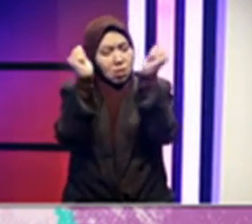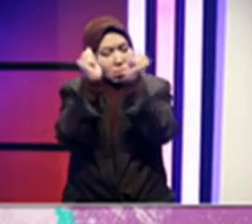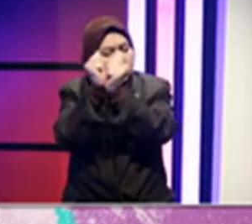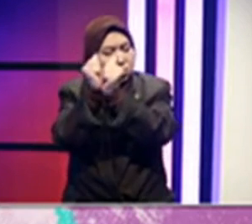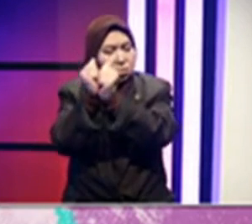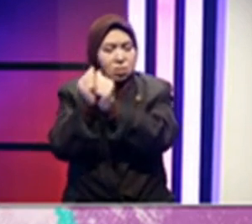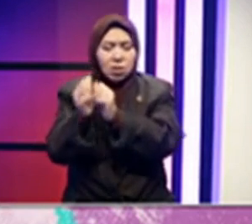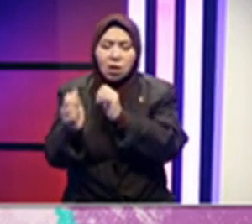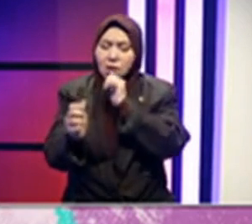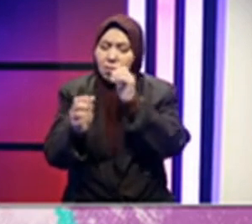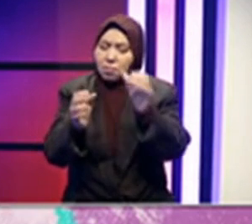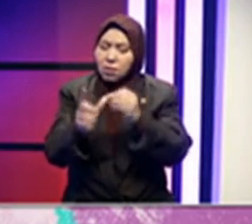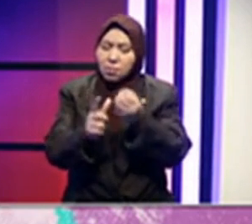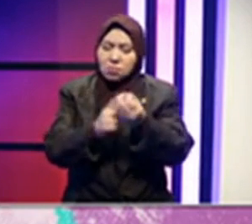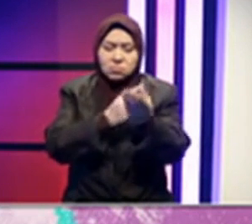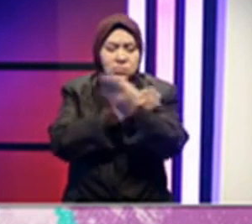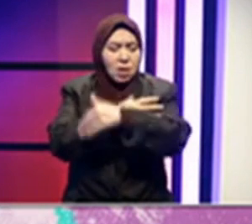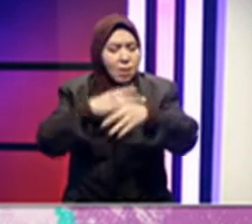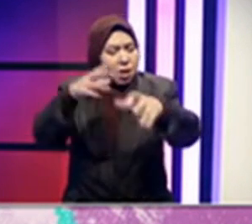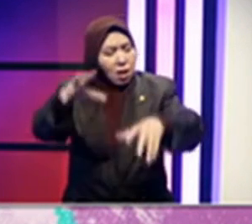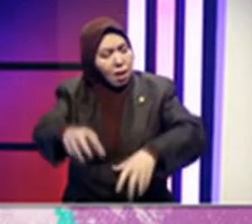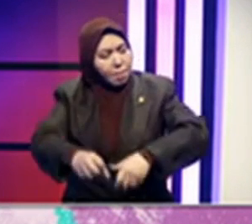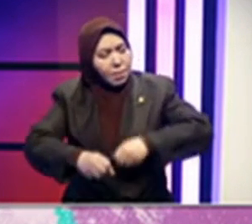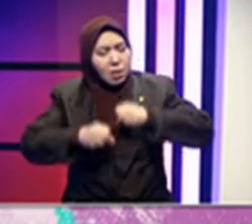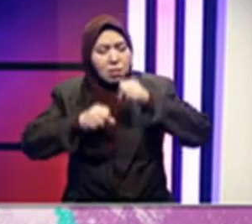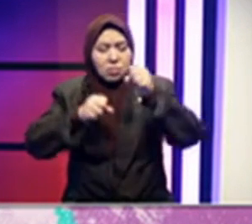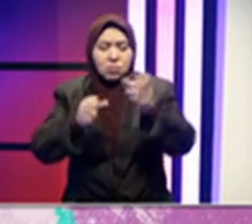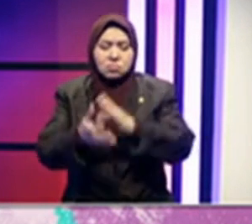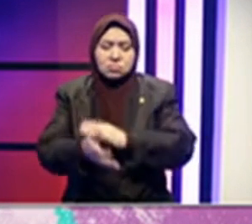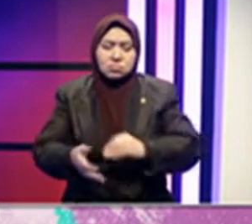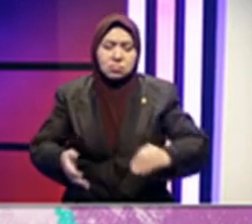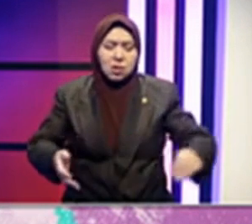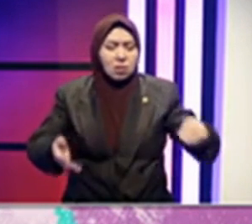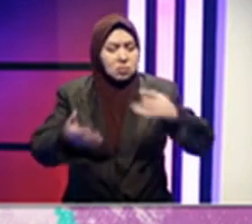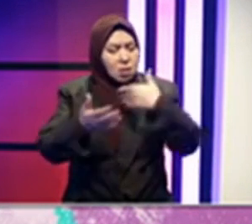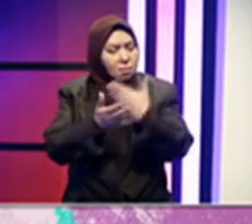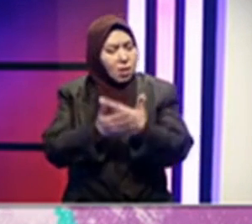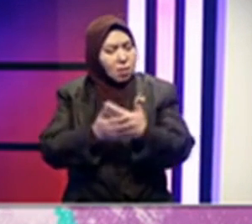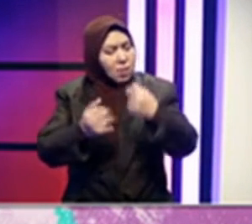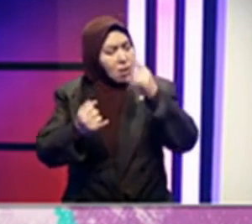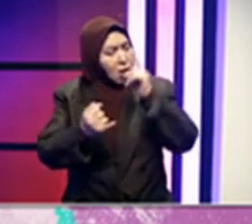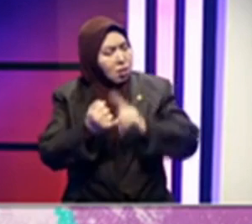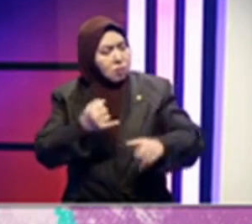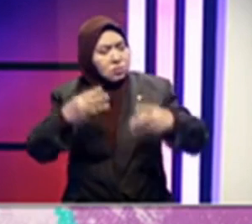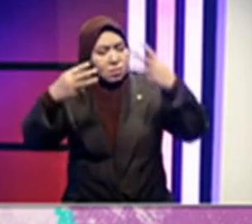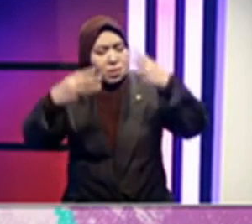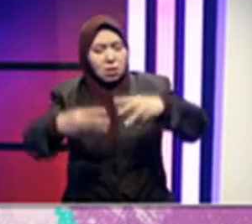حتى تضع الحرب أوزارها